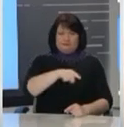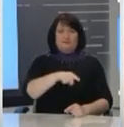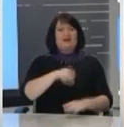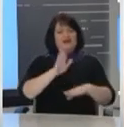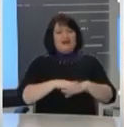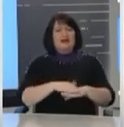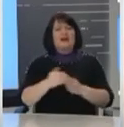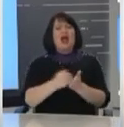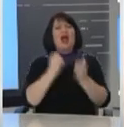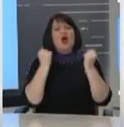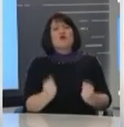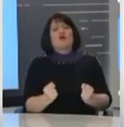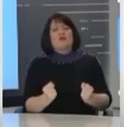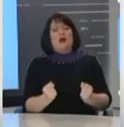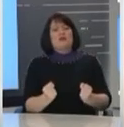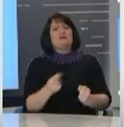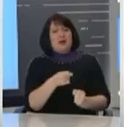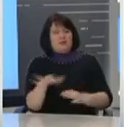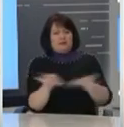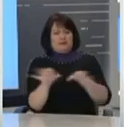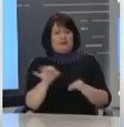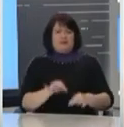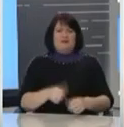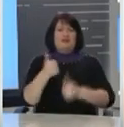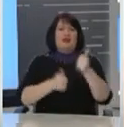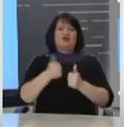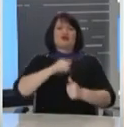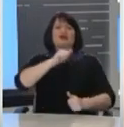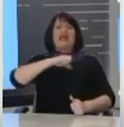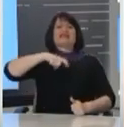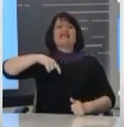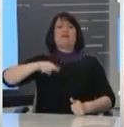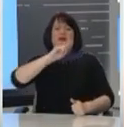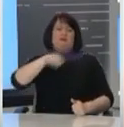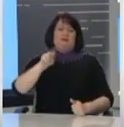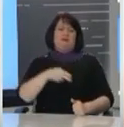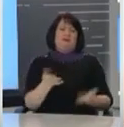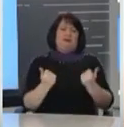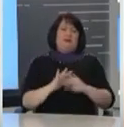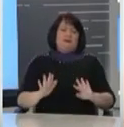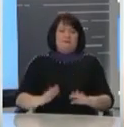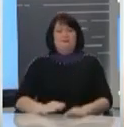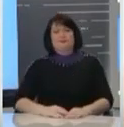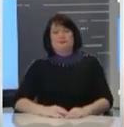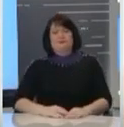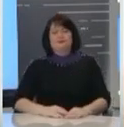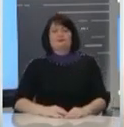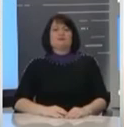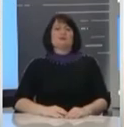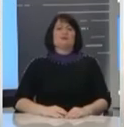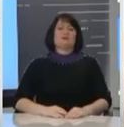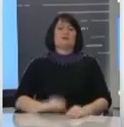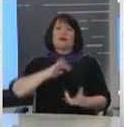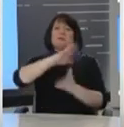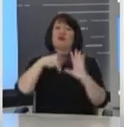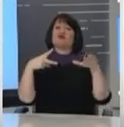κακουργήματα. Κανένας διαγωνισμός του ΑΣΕΠ, λοιπόν, και η εξέλιξη αυτή είναι πρόταση της